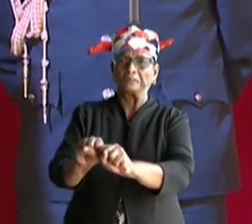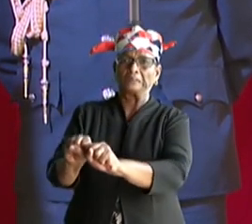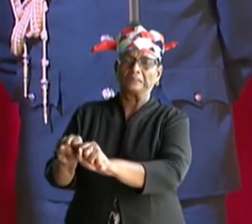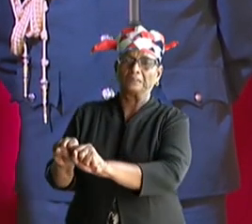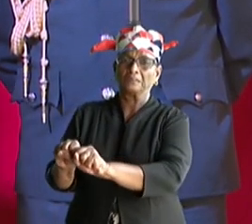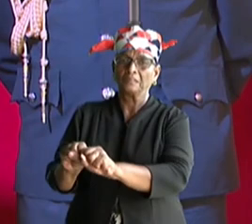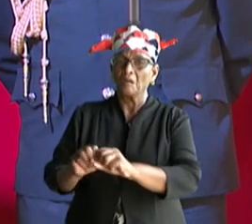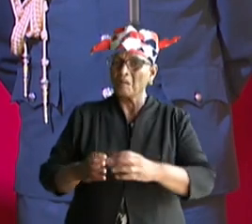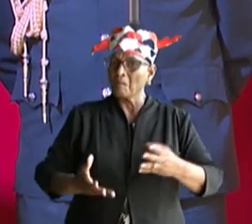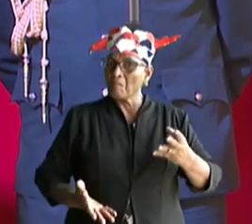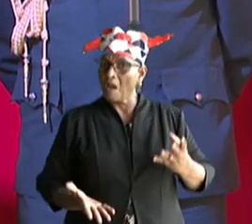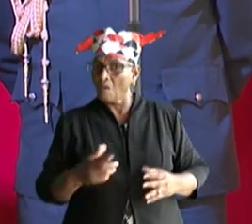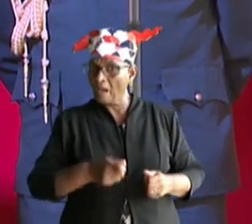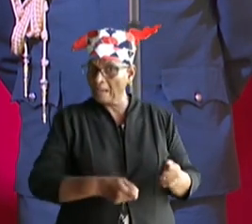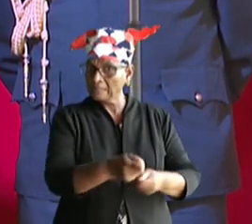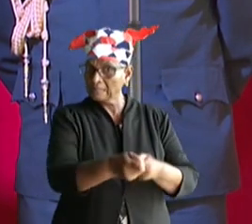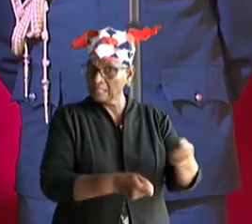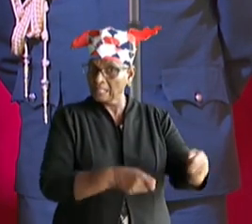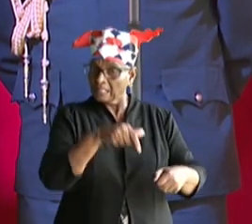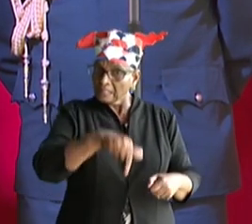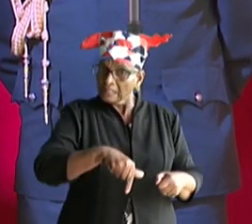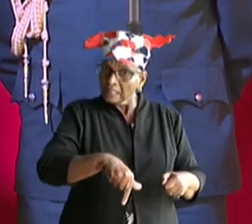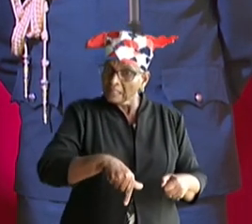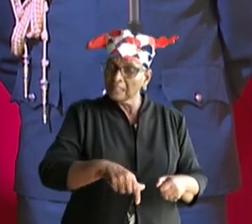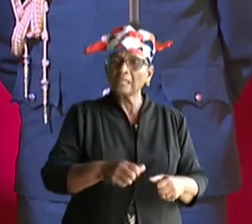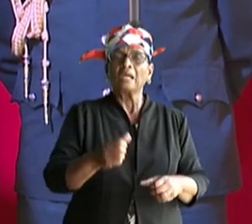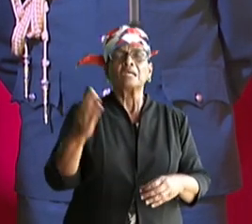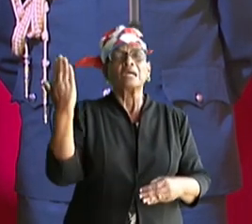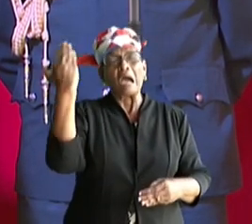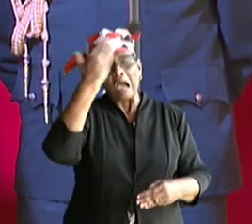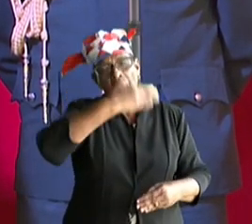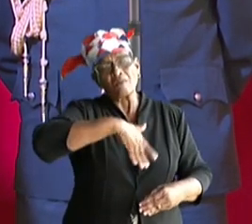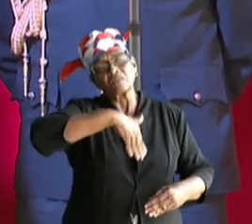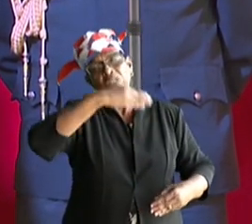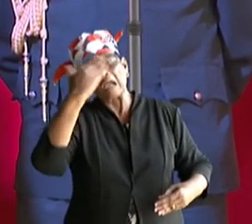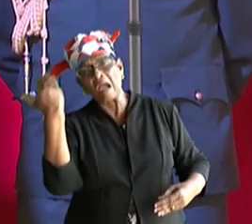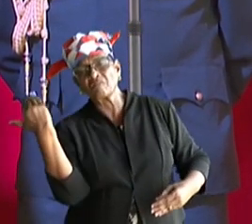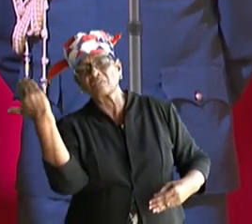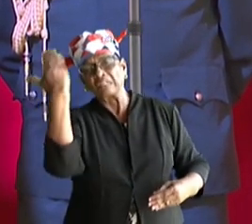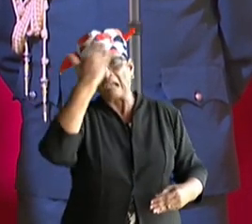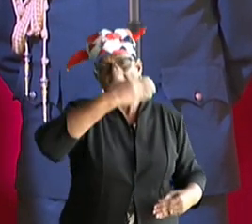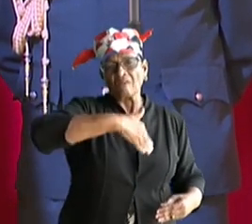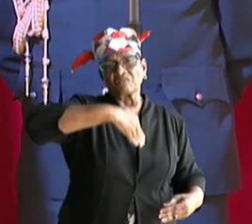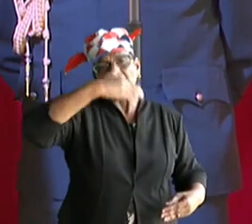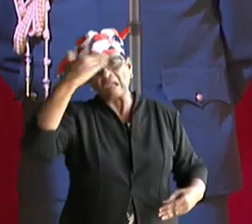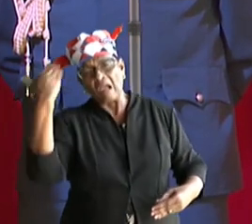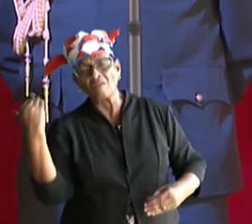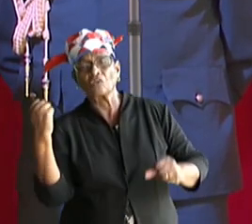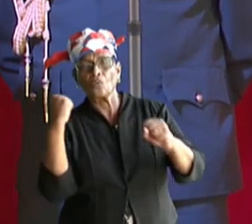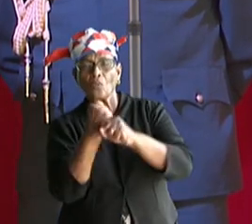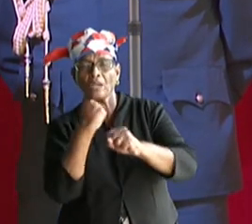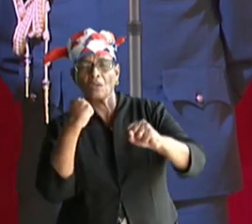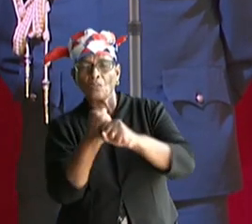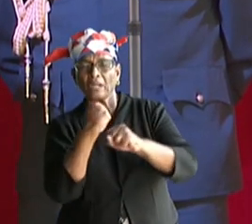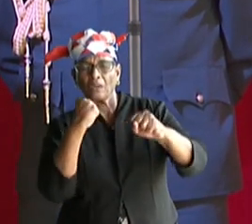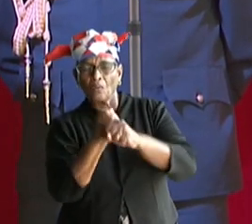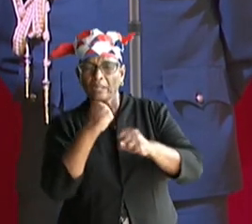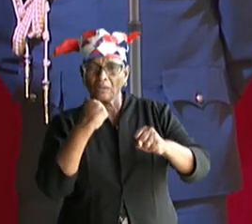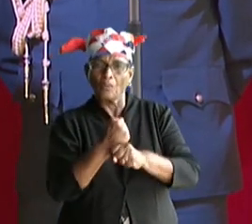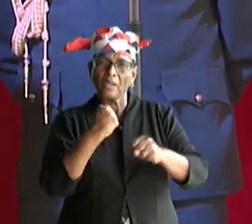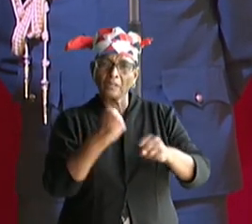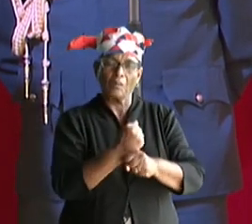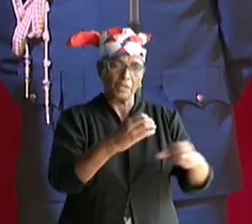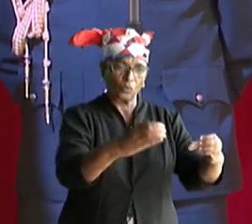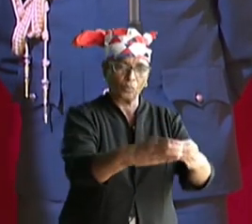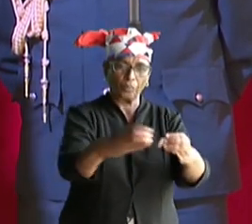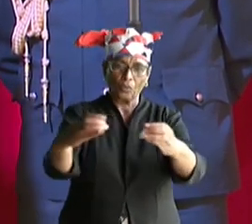En terwijl we als regering daar dag en nacht werken, samen met uw college, samen met vele maatschappelijke